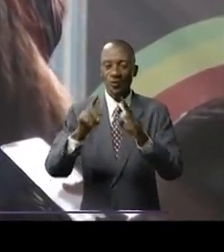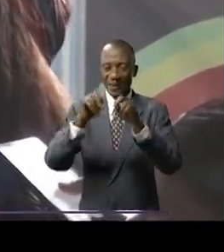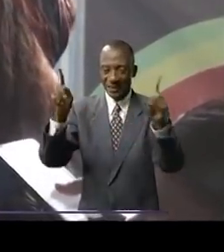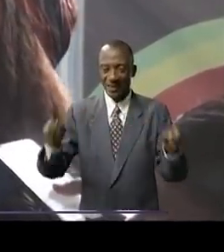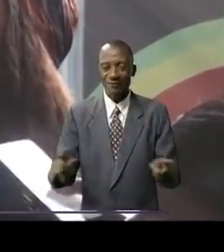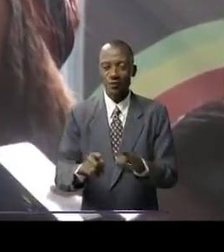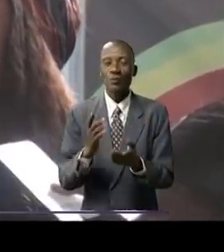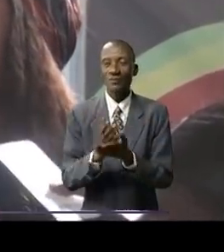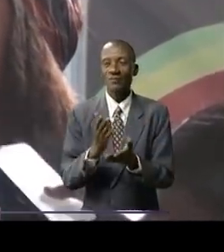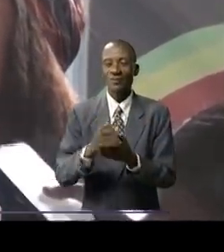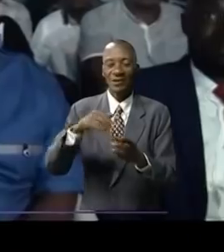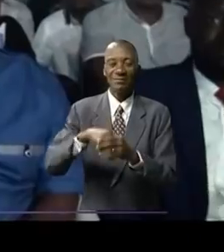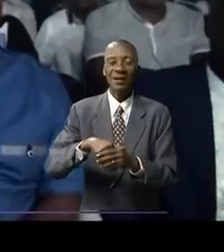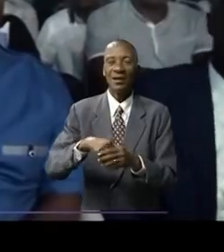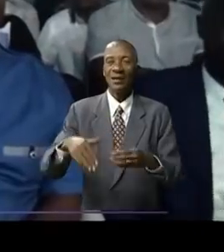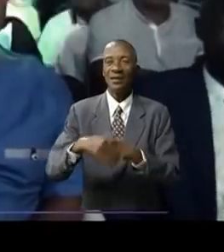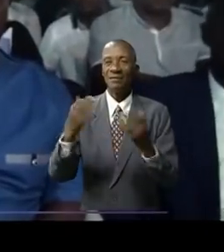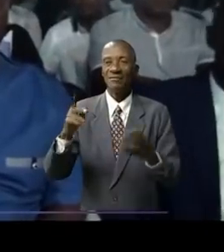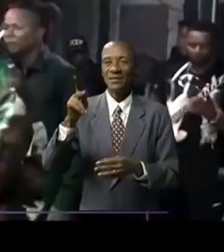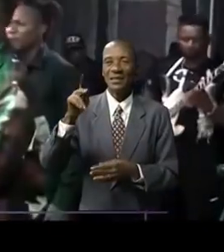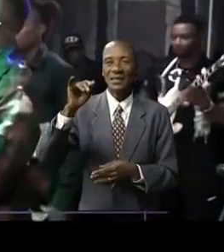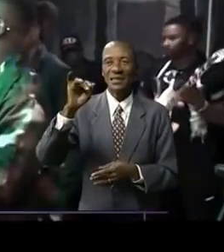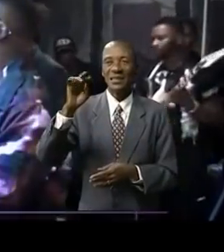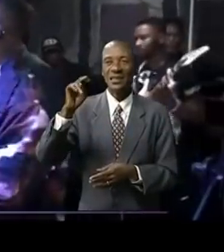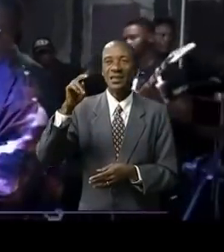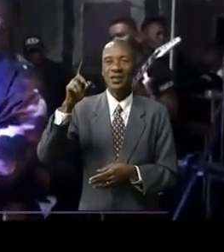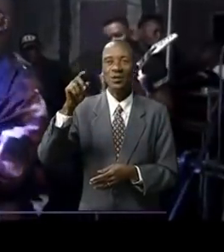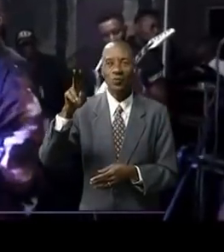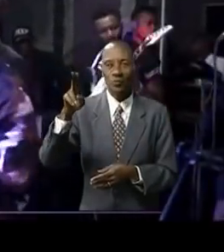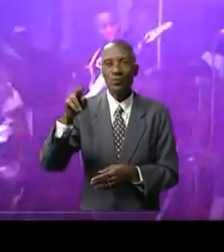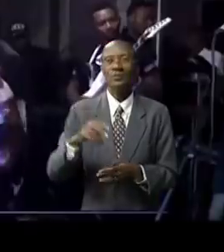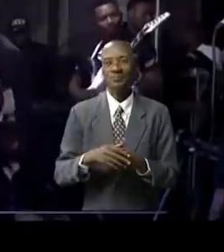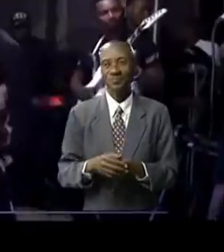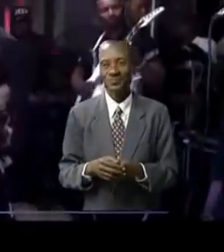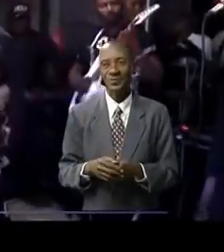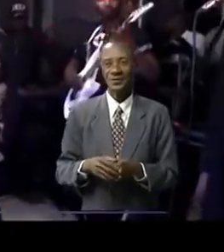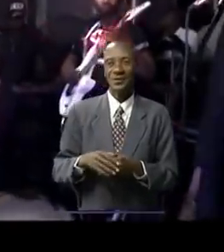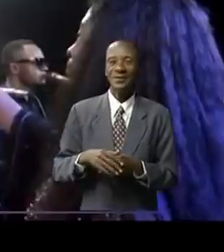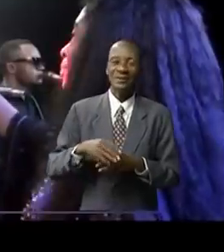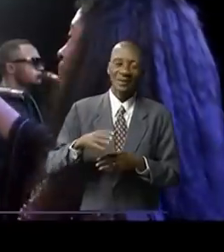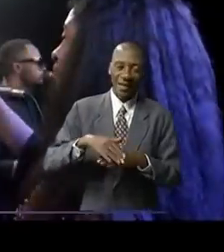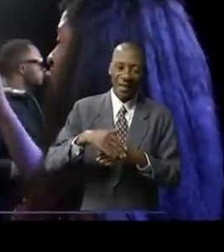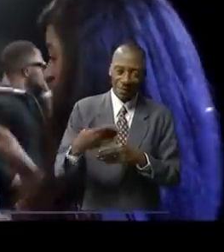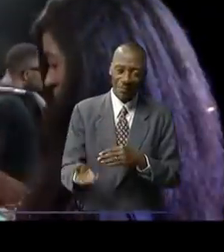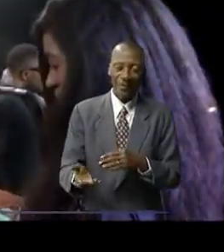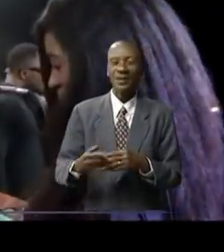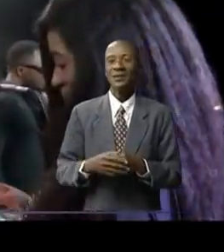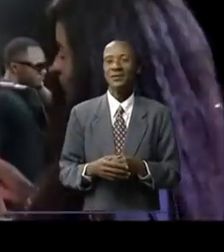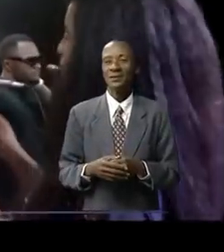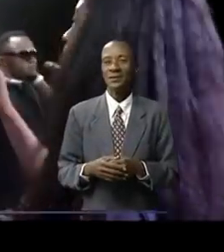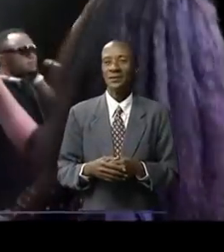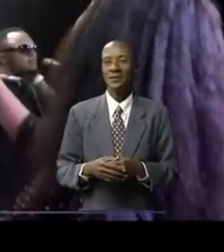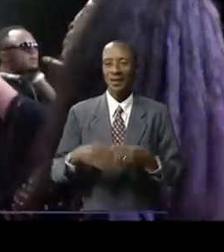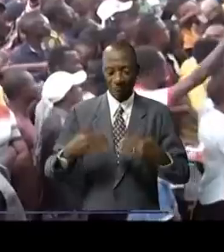Maniema, de Kindu en particulier. La bénédiction traditionnelle par un Mwami Lega a scellé l'adhésion de l'autorité coutumière. Pour